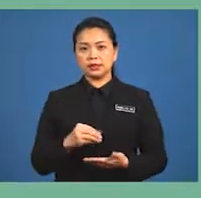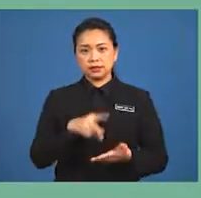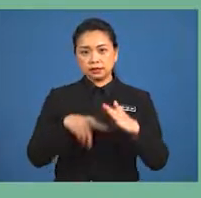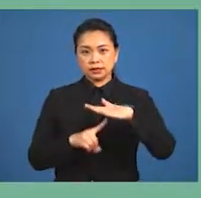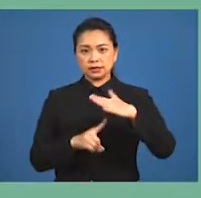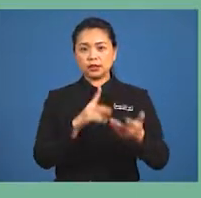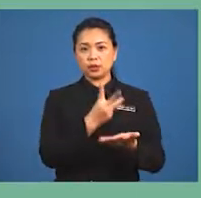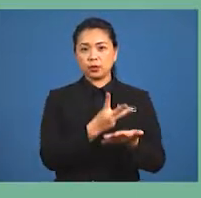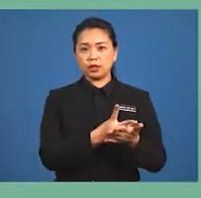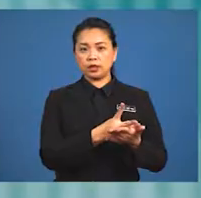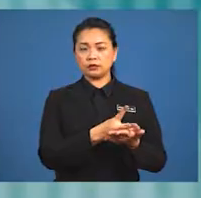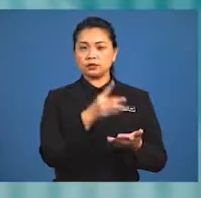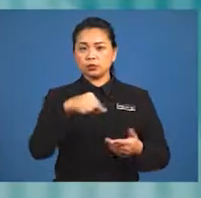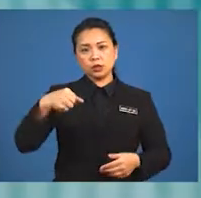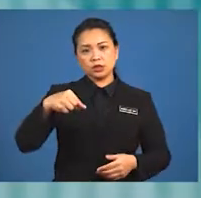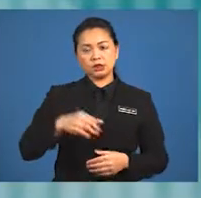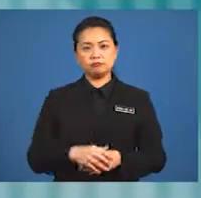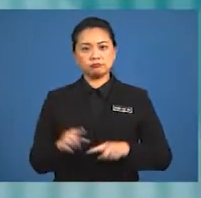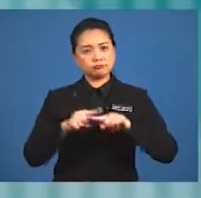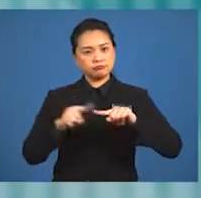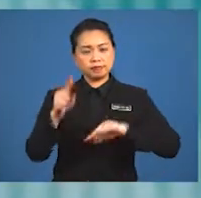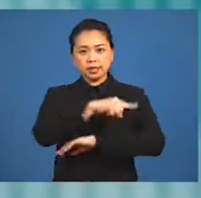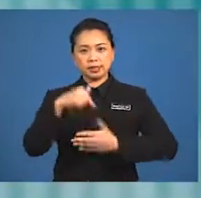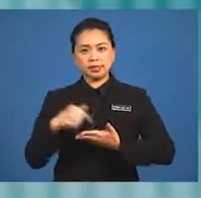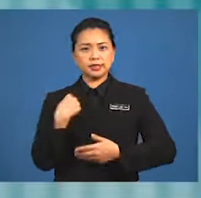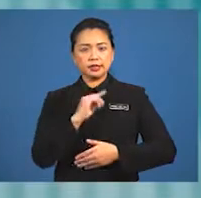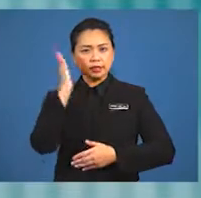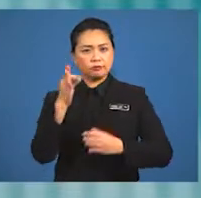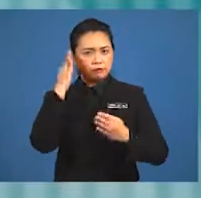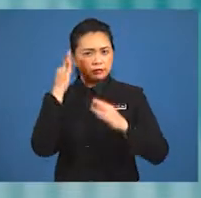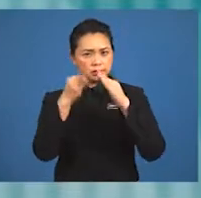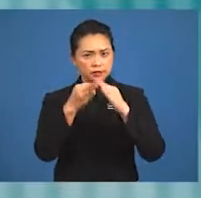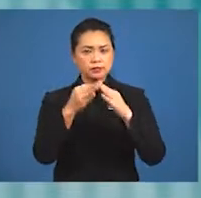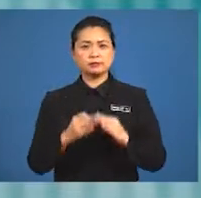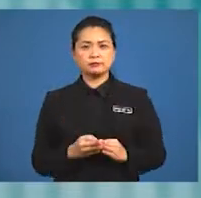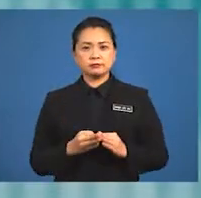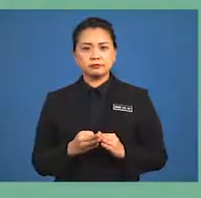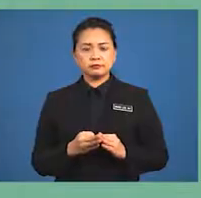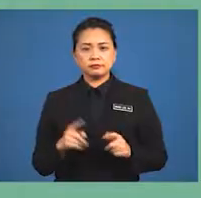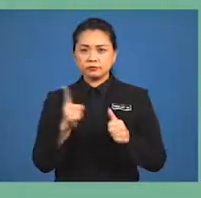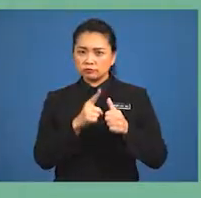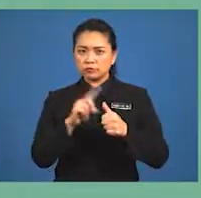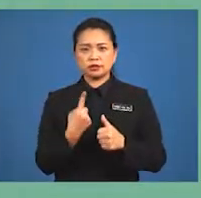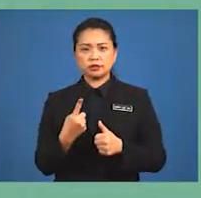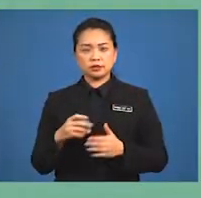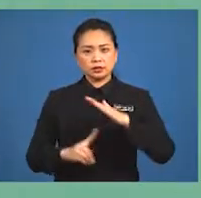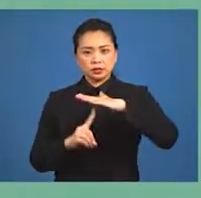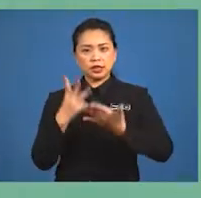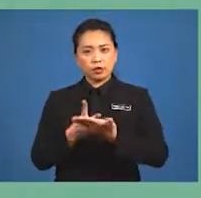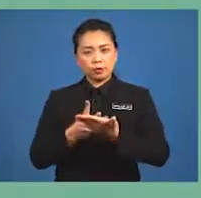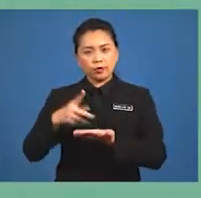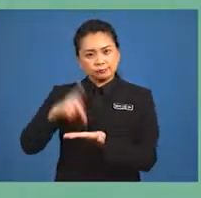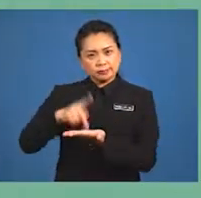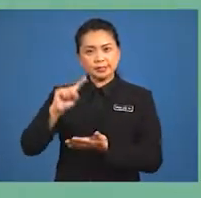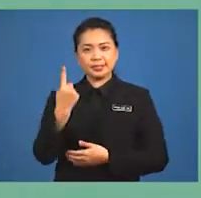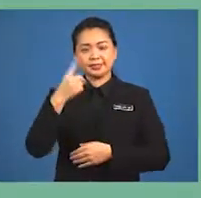kualitatif. Walau bagaimanapun, pada hari ini kita hanya akan memfokus kepada dasar kewangan kuantitatif